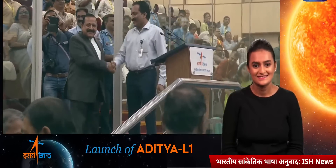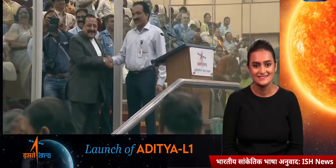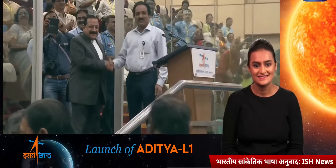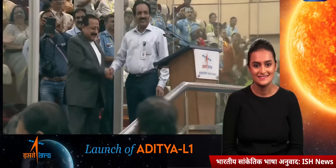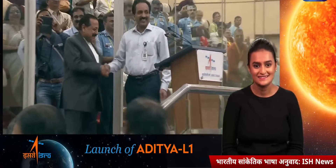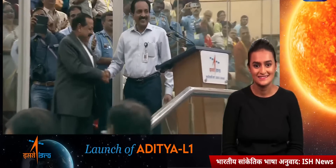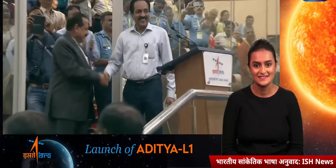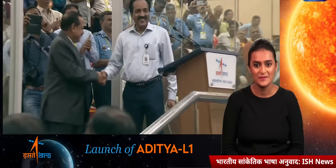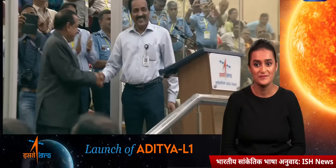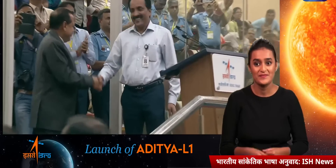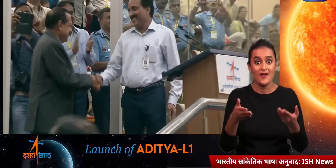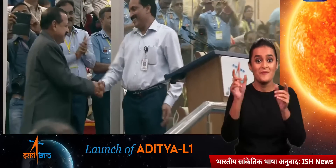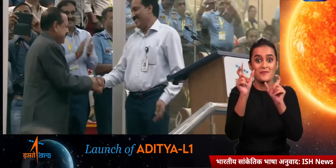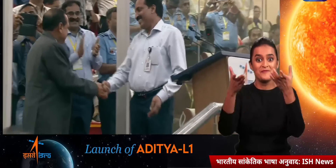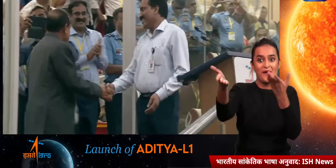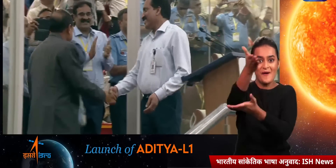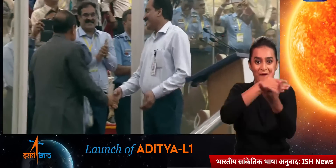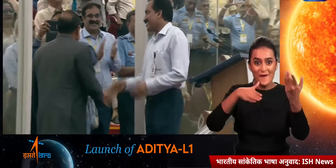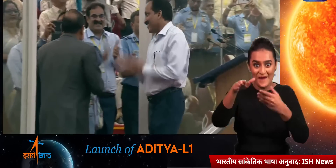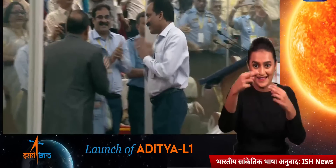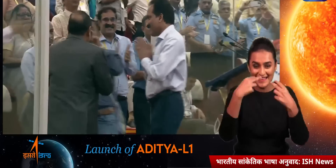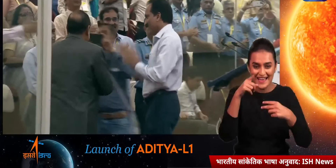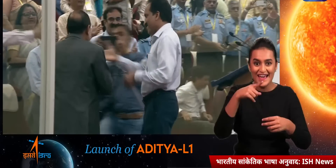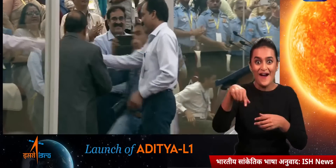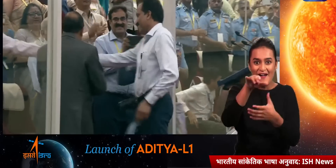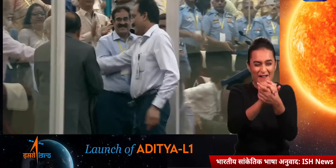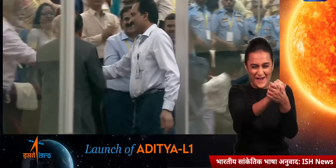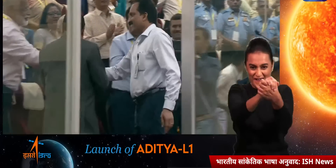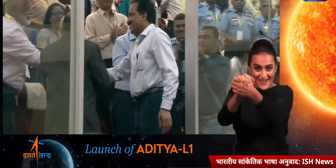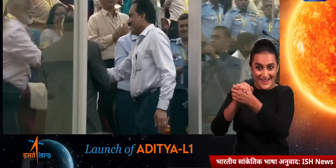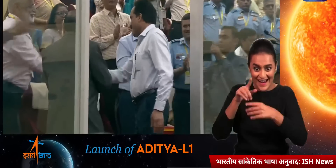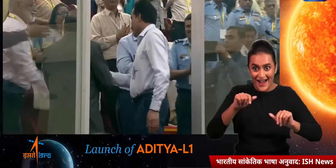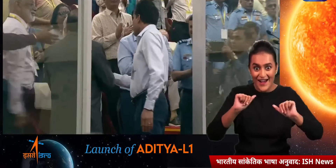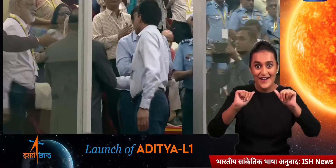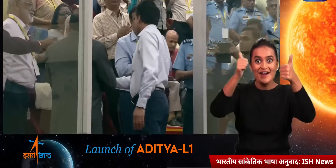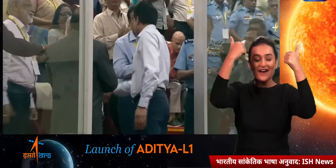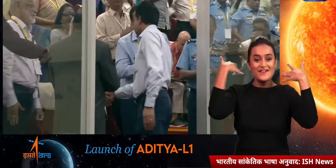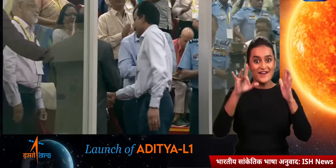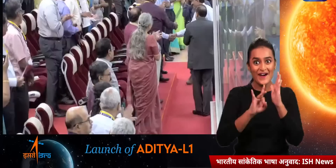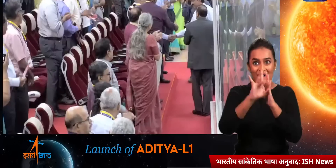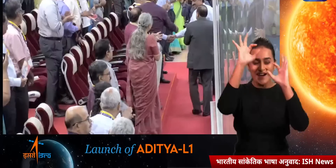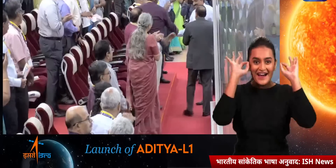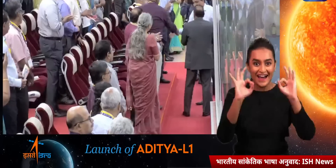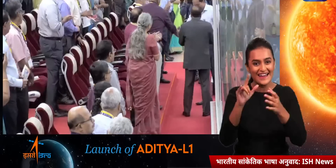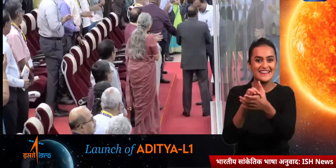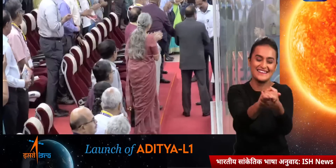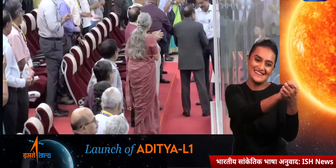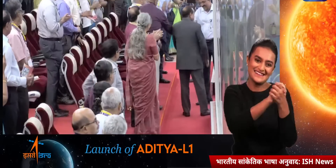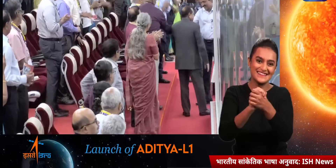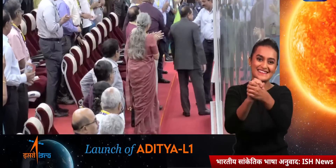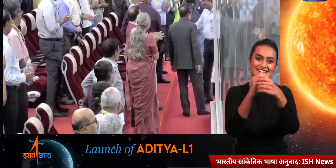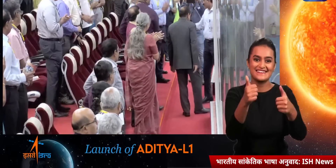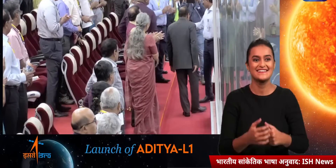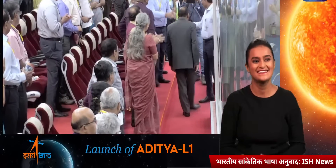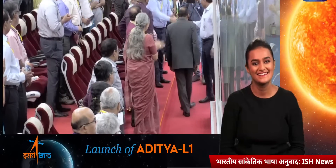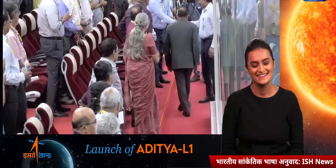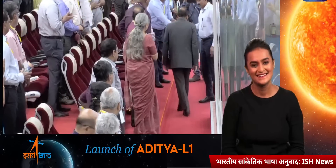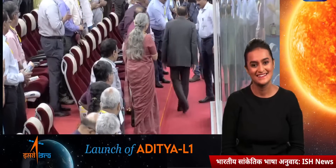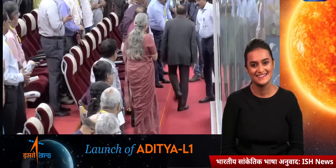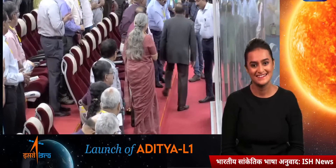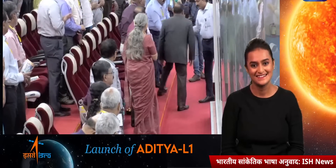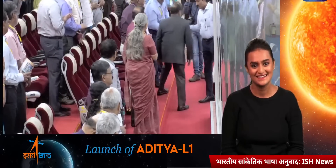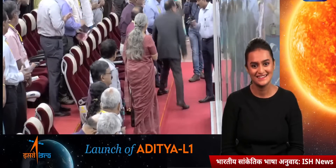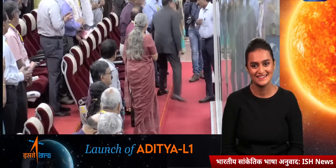सभी दर्शकों को शुभकामनाएं और बधाइयां इस मिशन की सफलता के लिए। अब हम आपको लिए चलते हैं